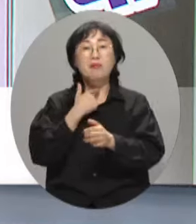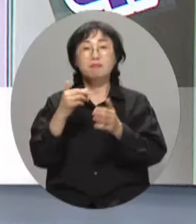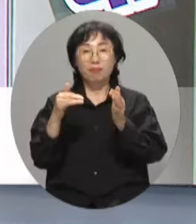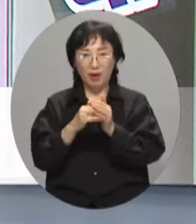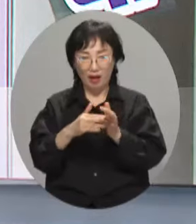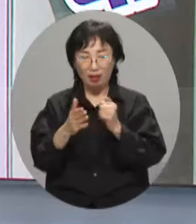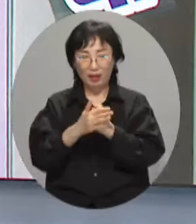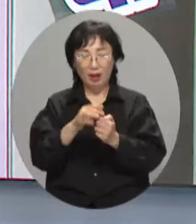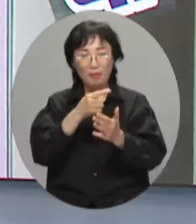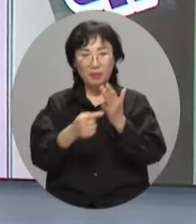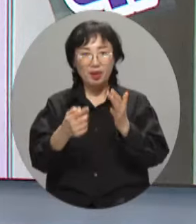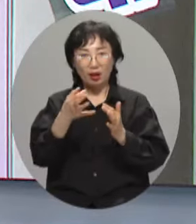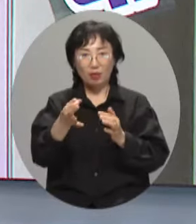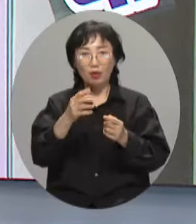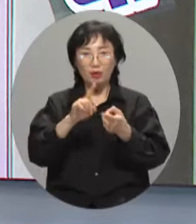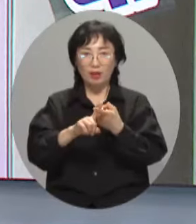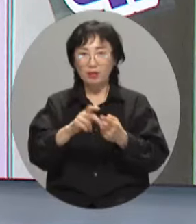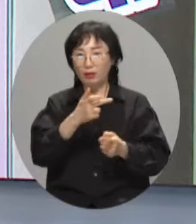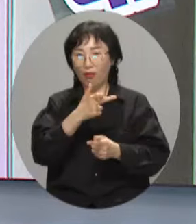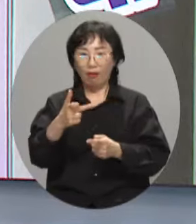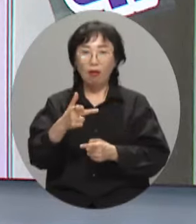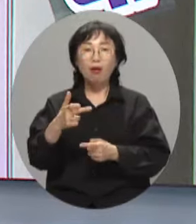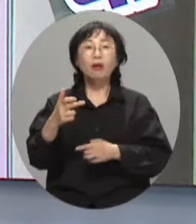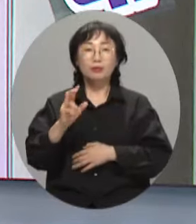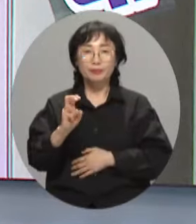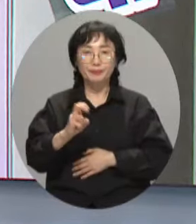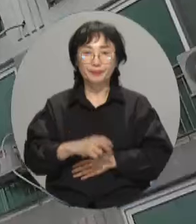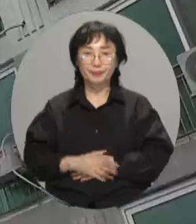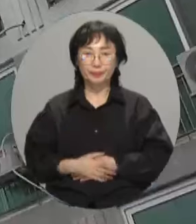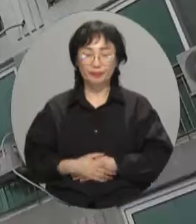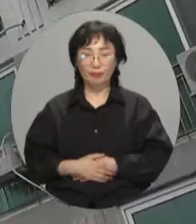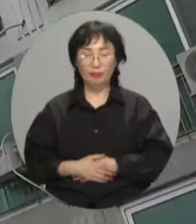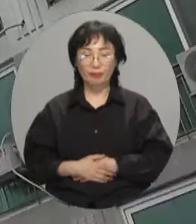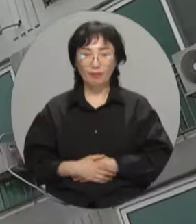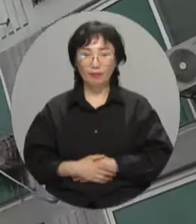여전히 막막해 보입니다. 허현우 기자입니다.